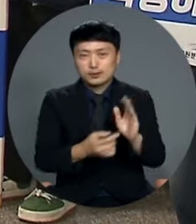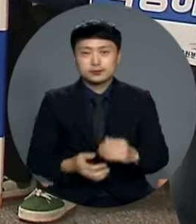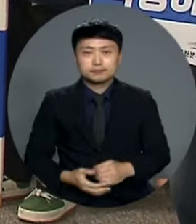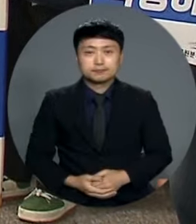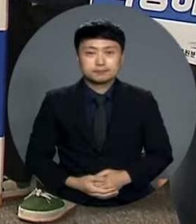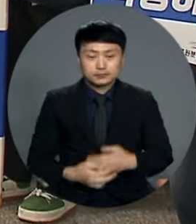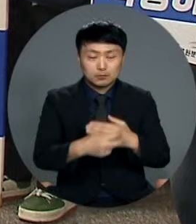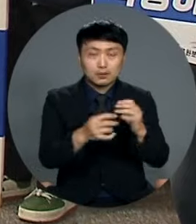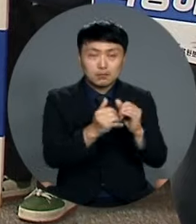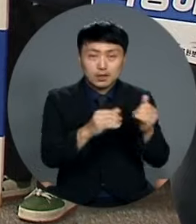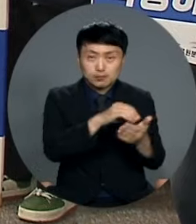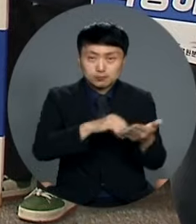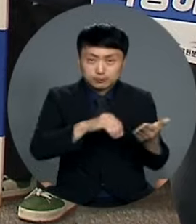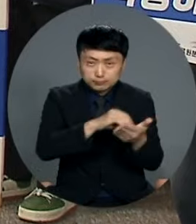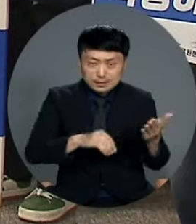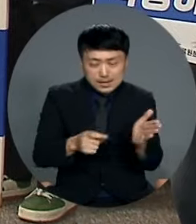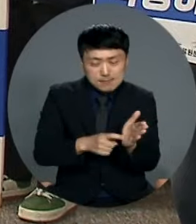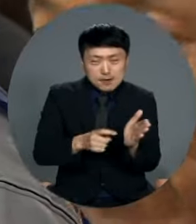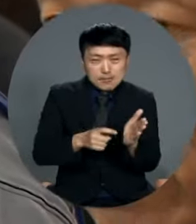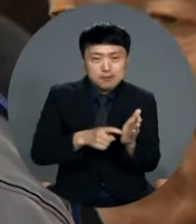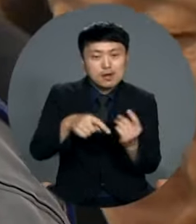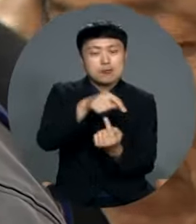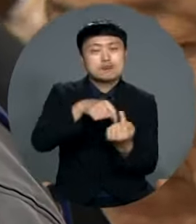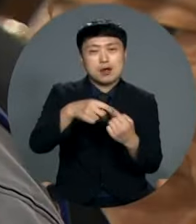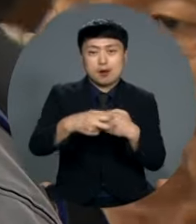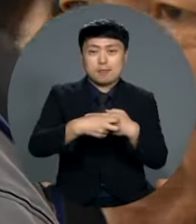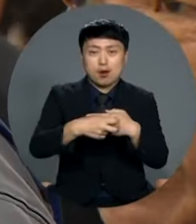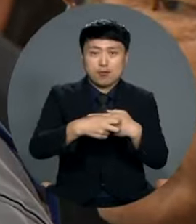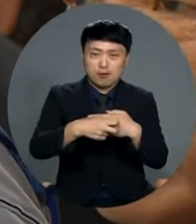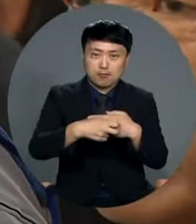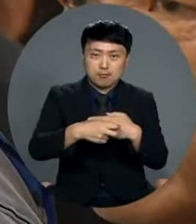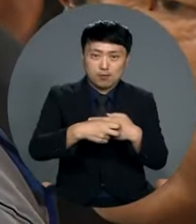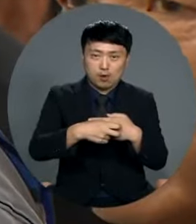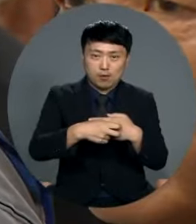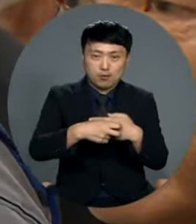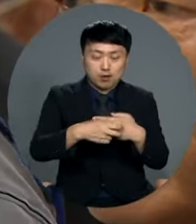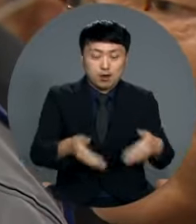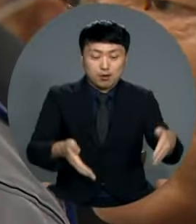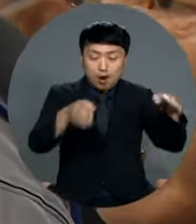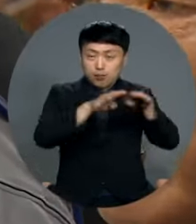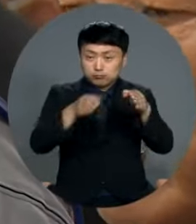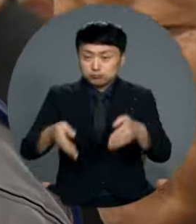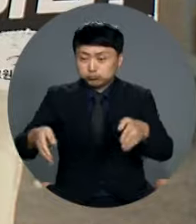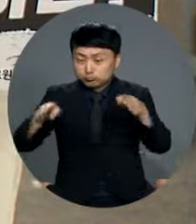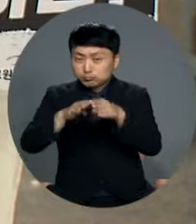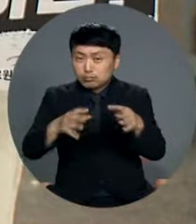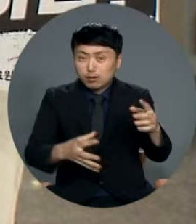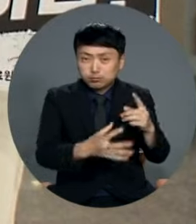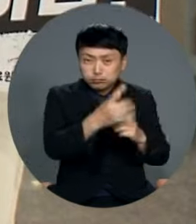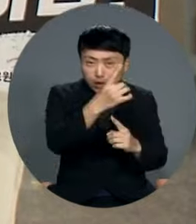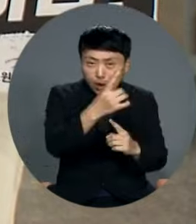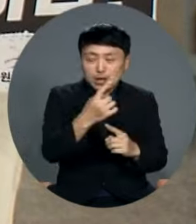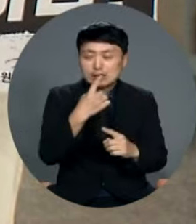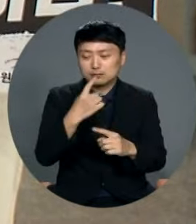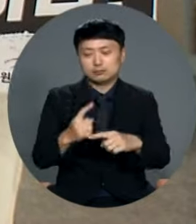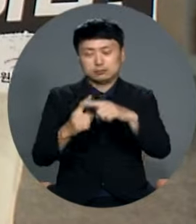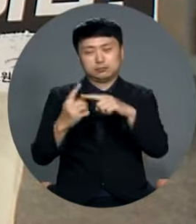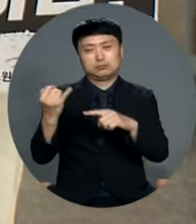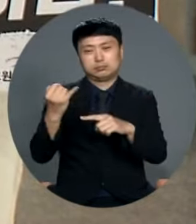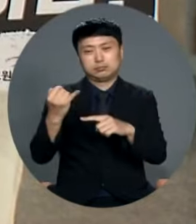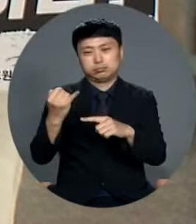전공의 사태 이후 비상경영에 들어간 병원이 병동을 통폐합하면서 간호사들의 업무도 가중됐다고